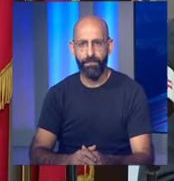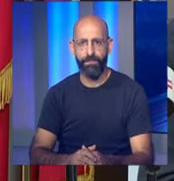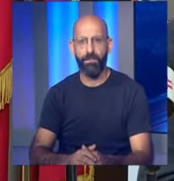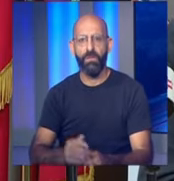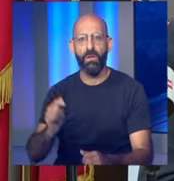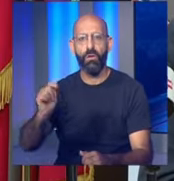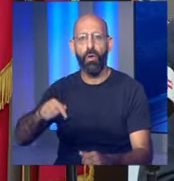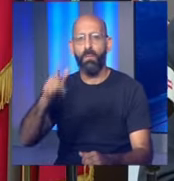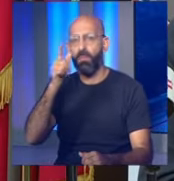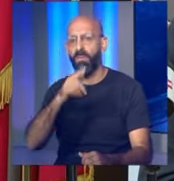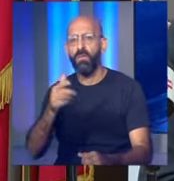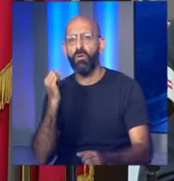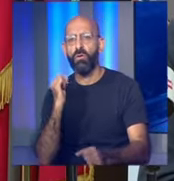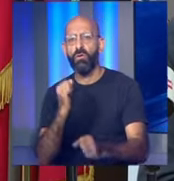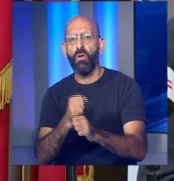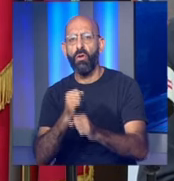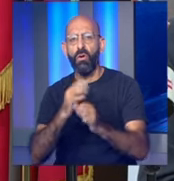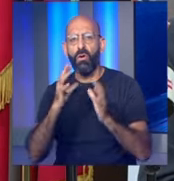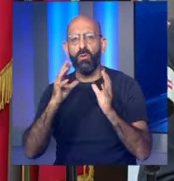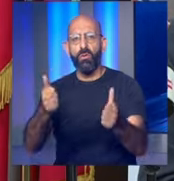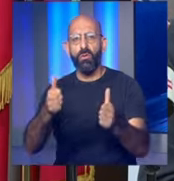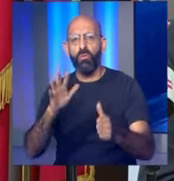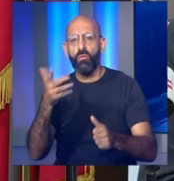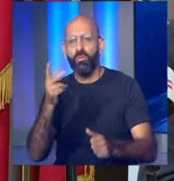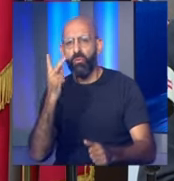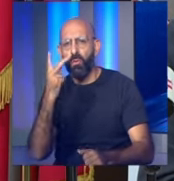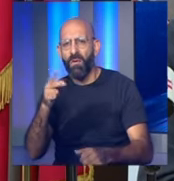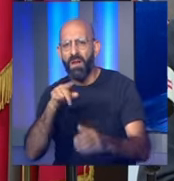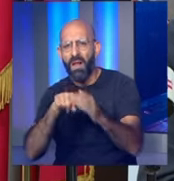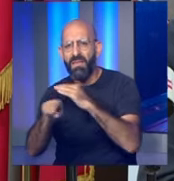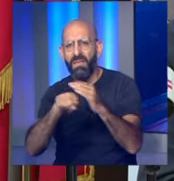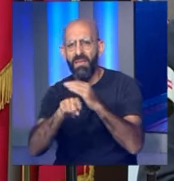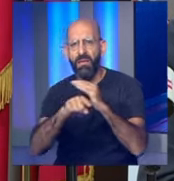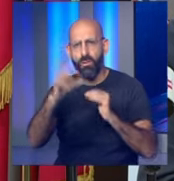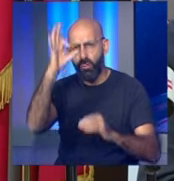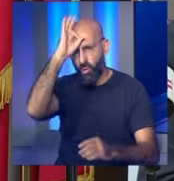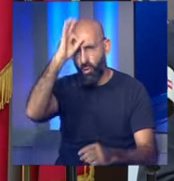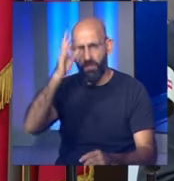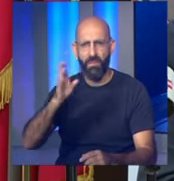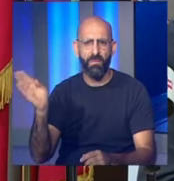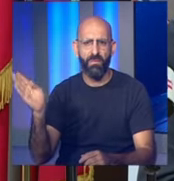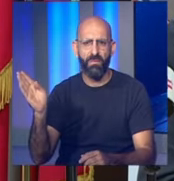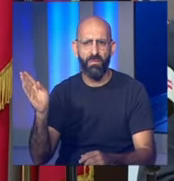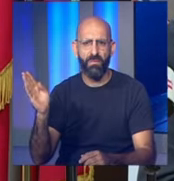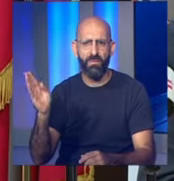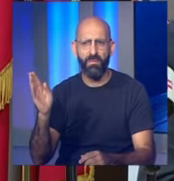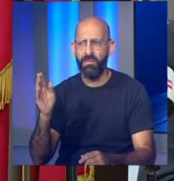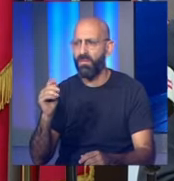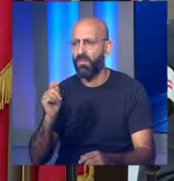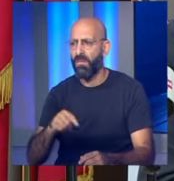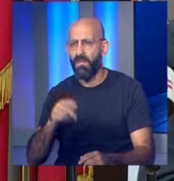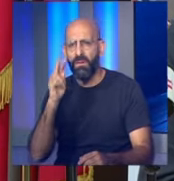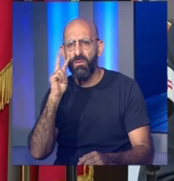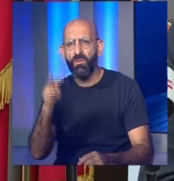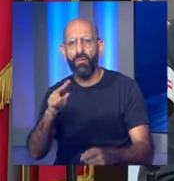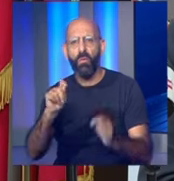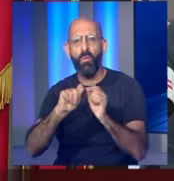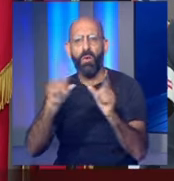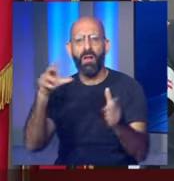اليوم اللي عم نجرب نعمله هو إطلاق عيادة نقالة